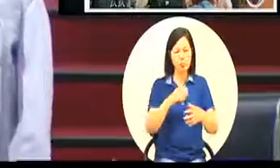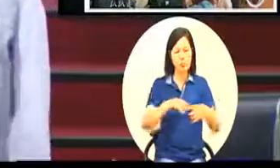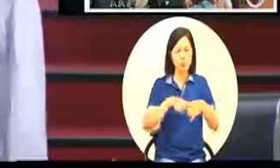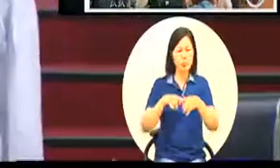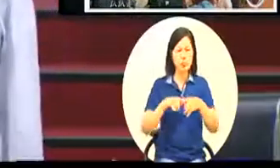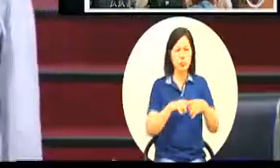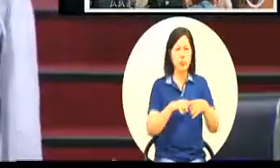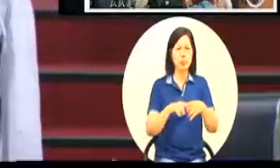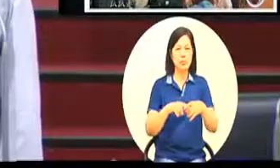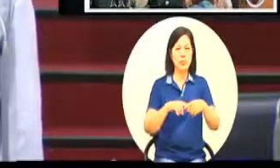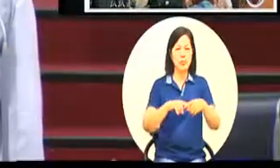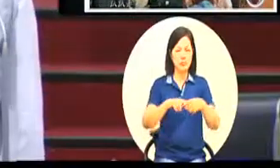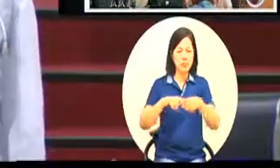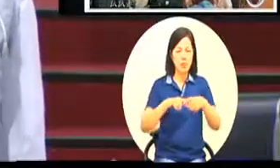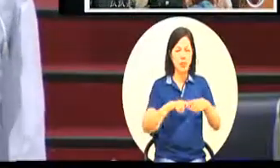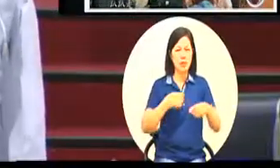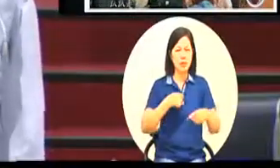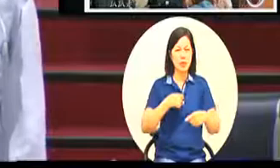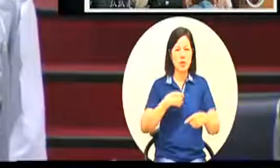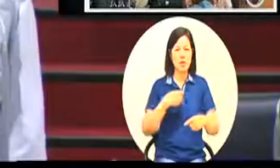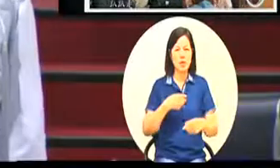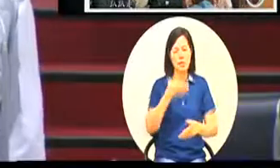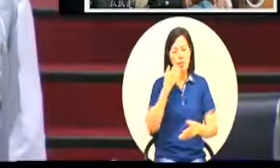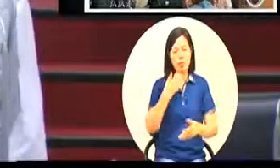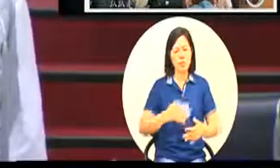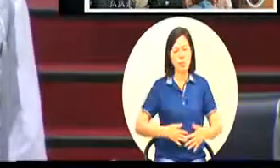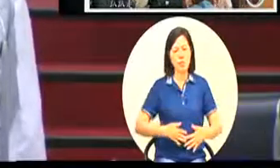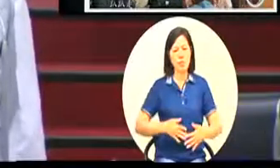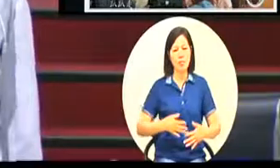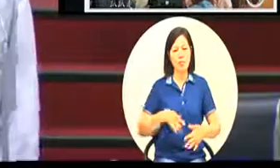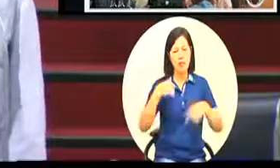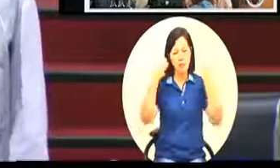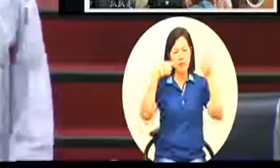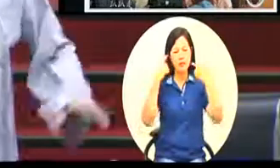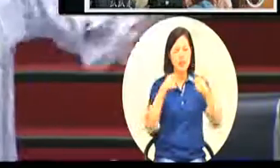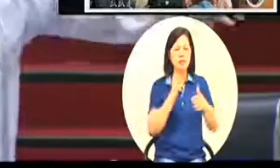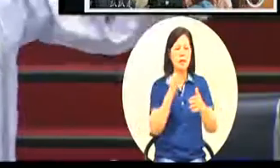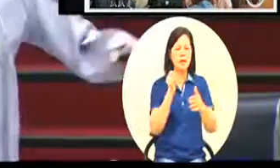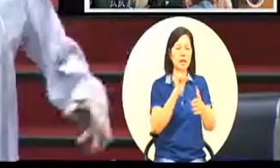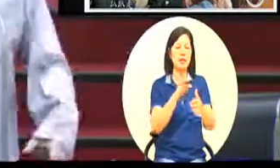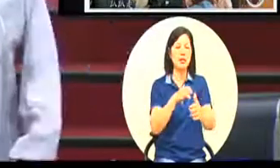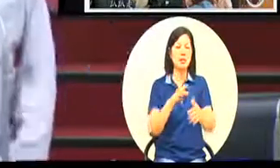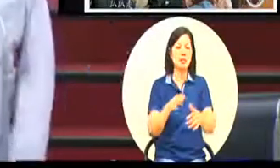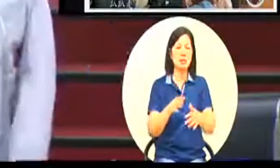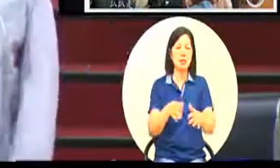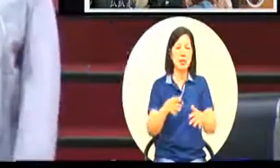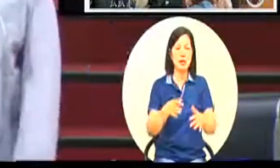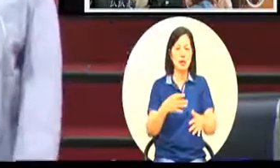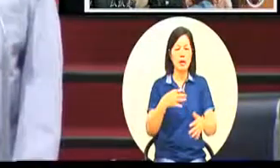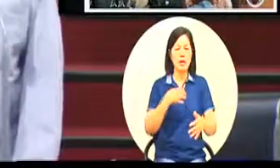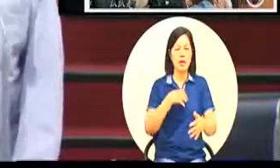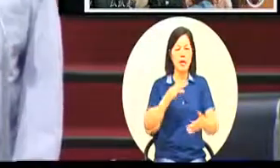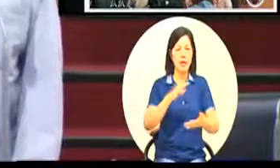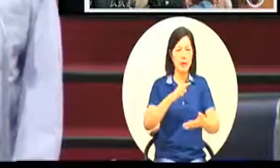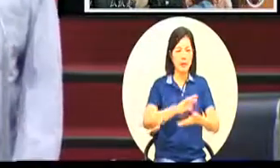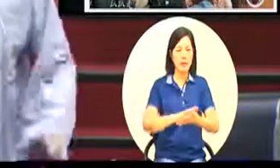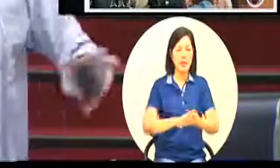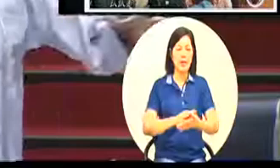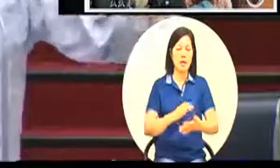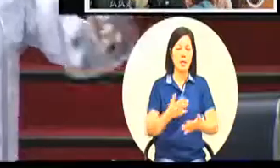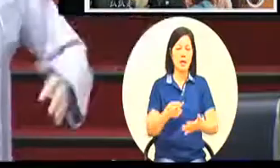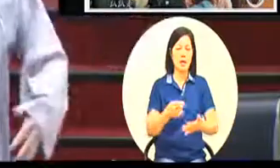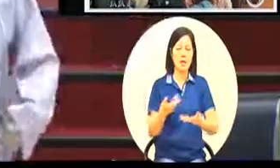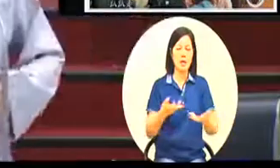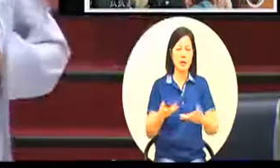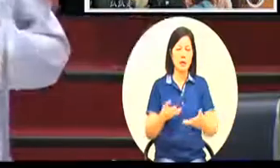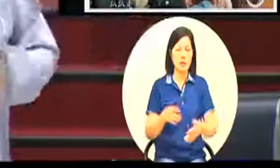吼、哦！公都联盟讲我食拜营业，拢请你讲阿扁的代志，无咧讲执政，其实我的服务也袂少。第二回议